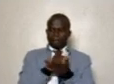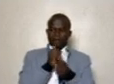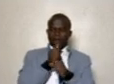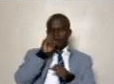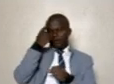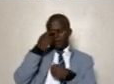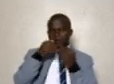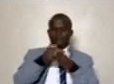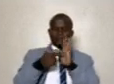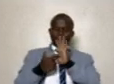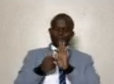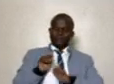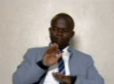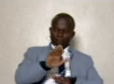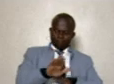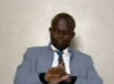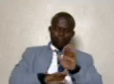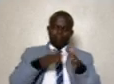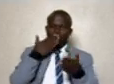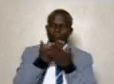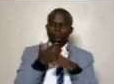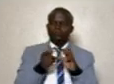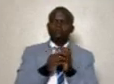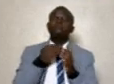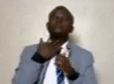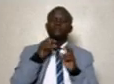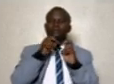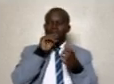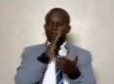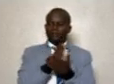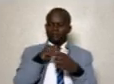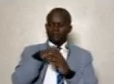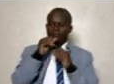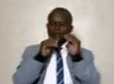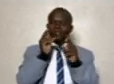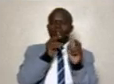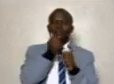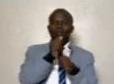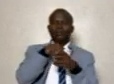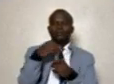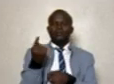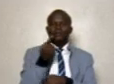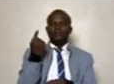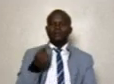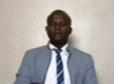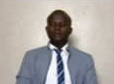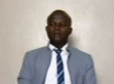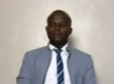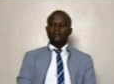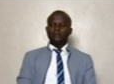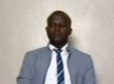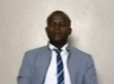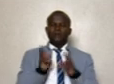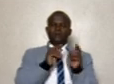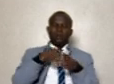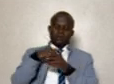leta bagaragaza ko ari intambwe nziza ariko bakifuza ko bitagarukira mu rwego umukozi asanzwe akoramo gusa ubundi mu